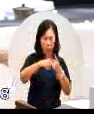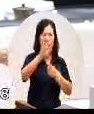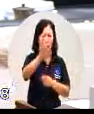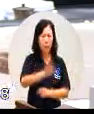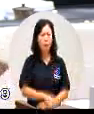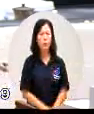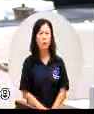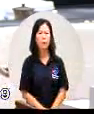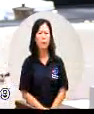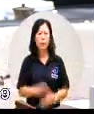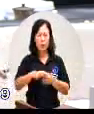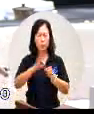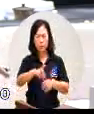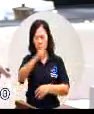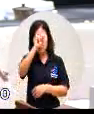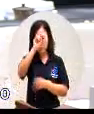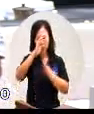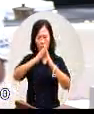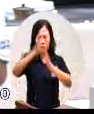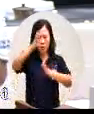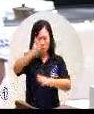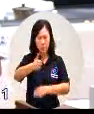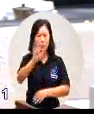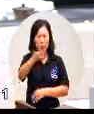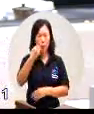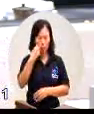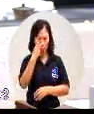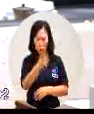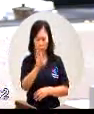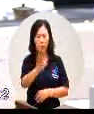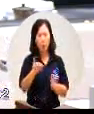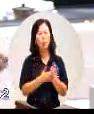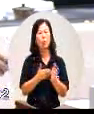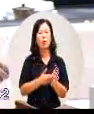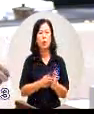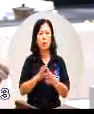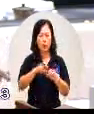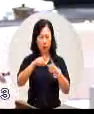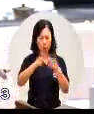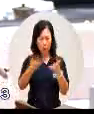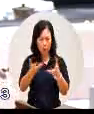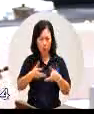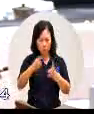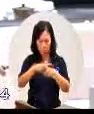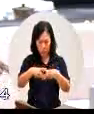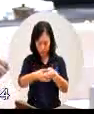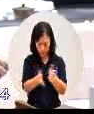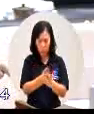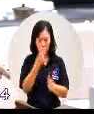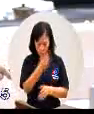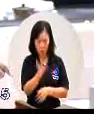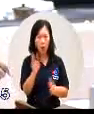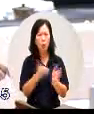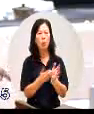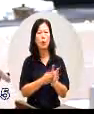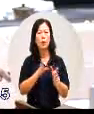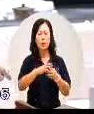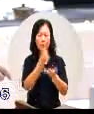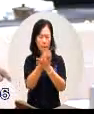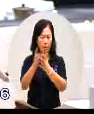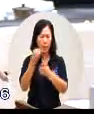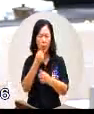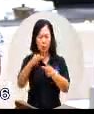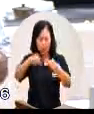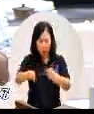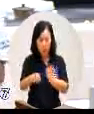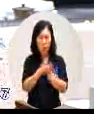道，所以这我来建议哦，市长，拢我去看过，阮公务小组拢去看过，就行政公平、民意反映哦、